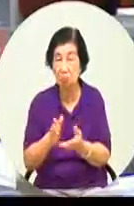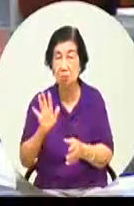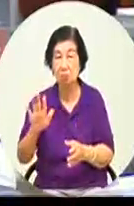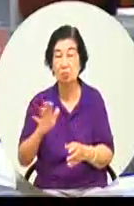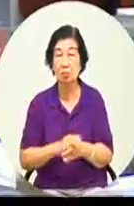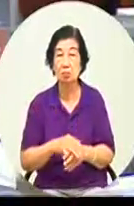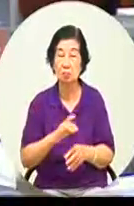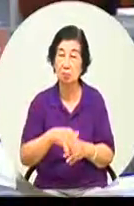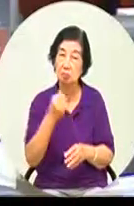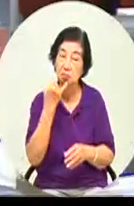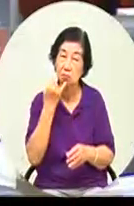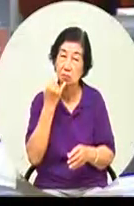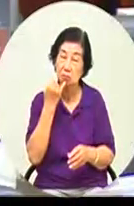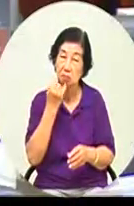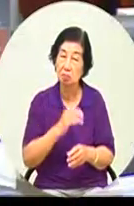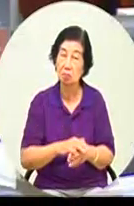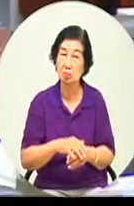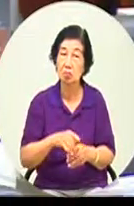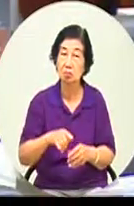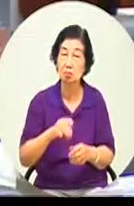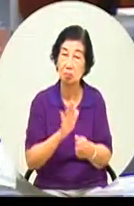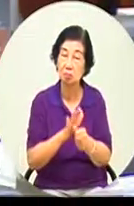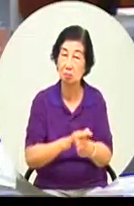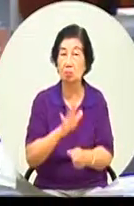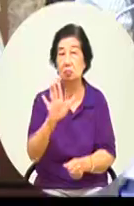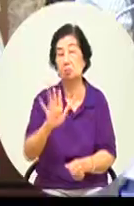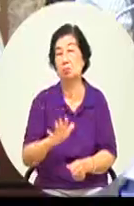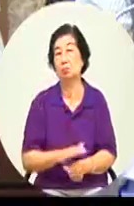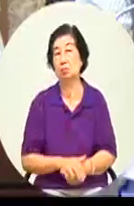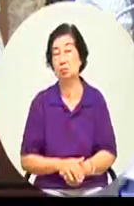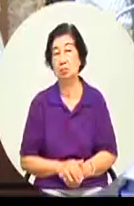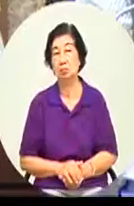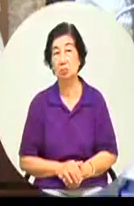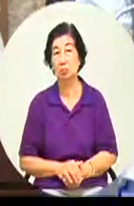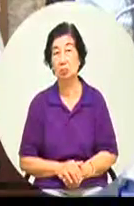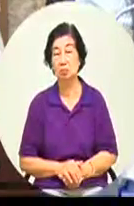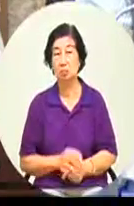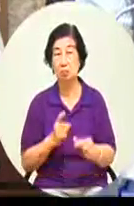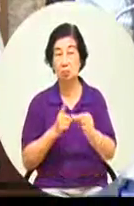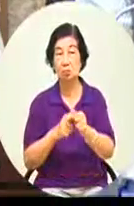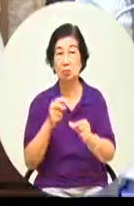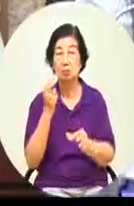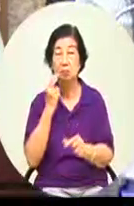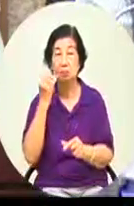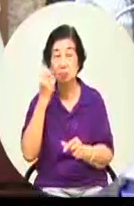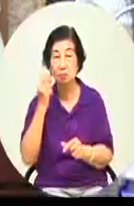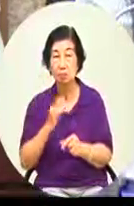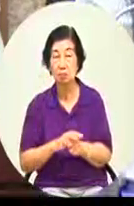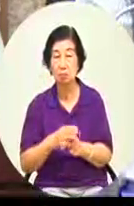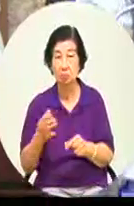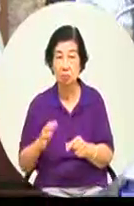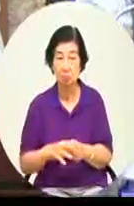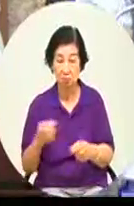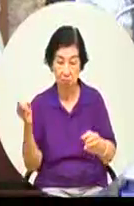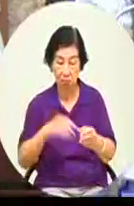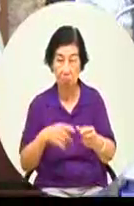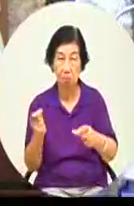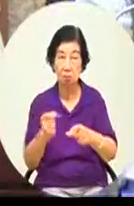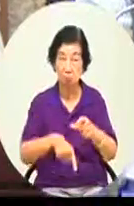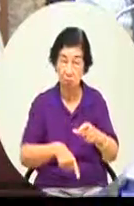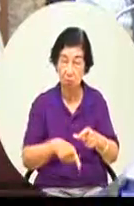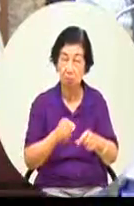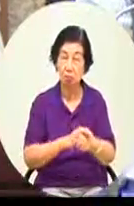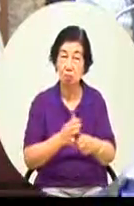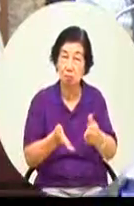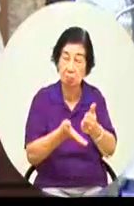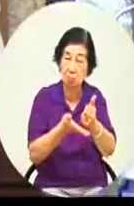受惠者啊。 甲迄个王议员报告吼。中钢吼，伊是投资厂商，当时是奖励投资。